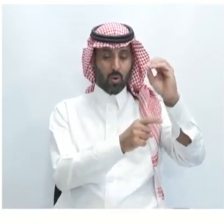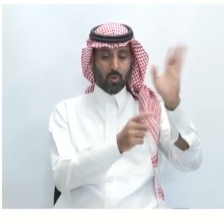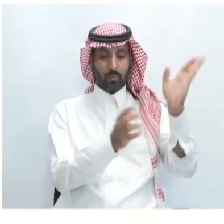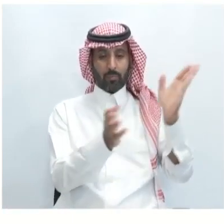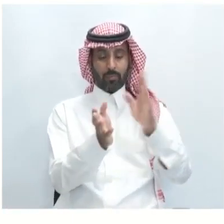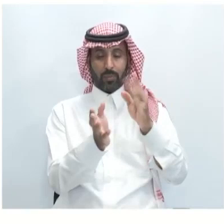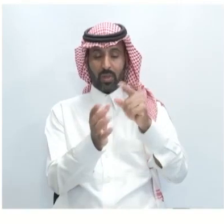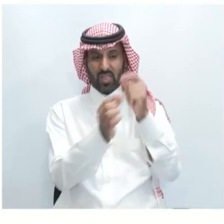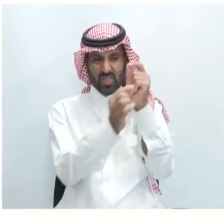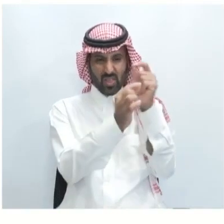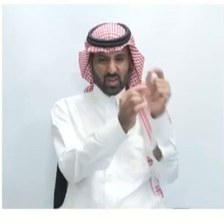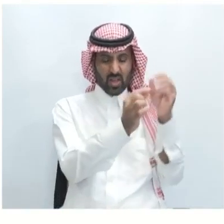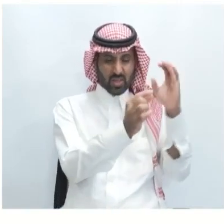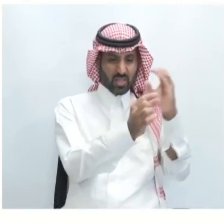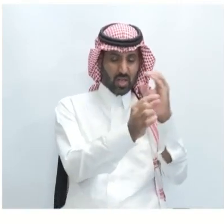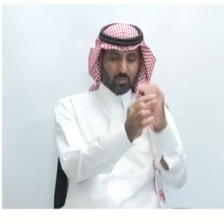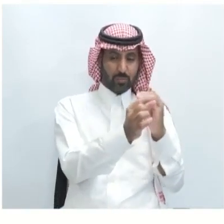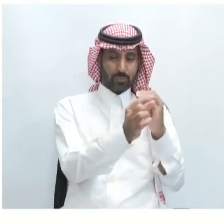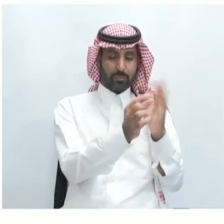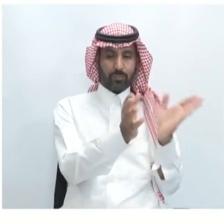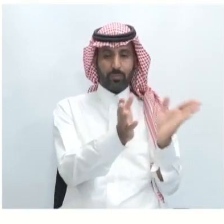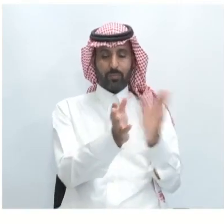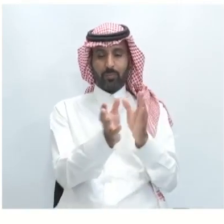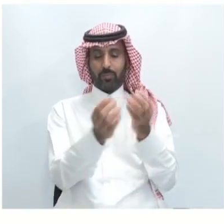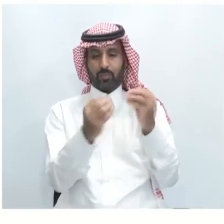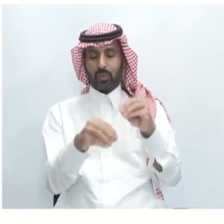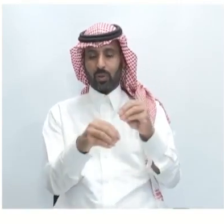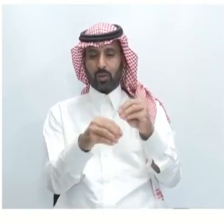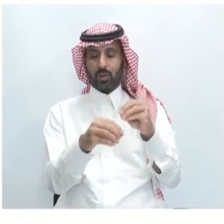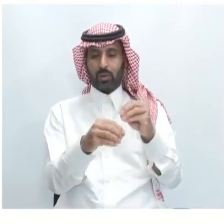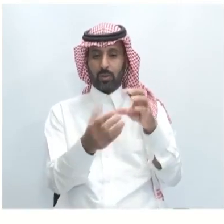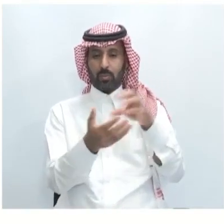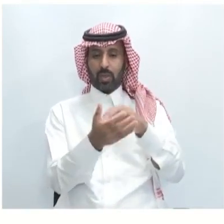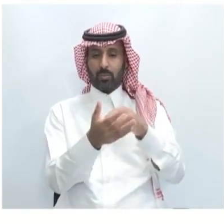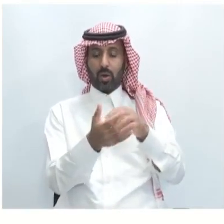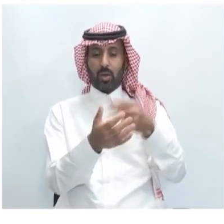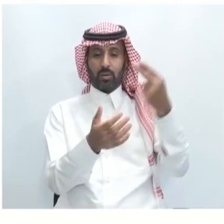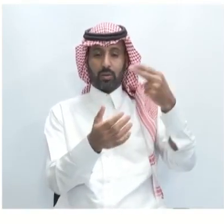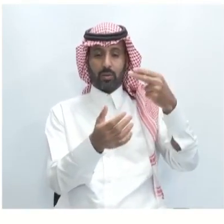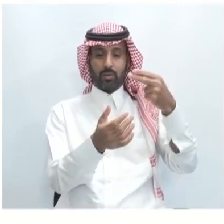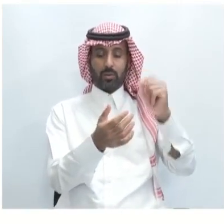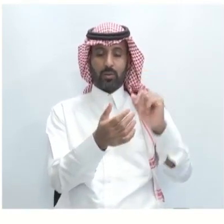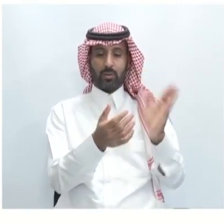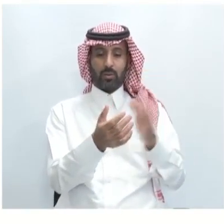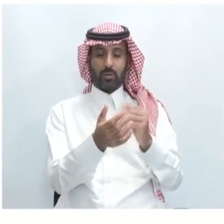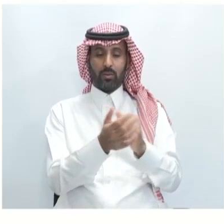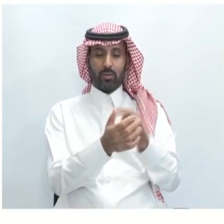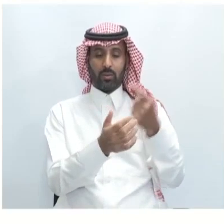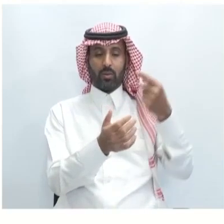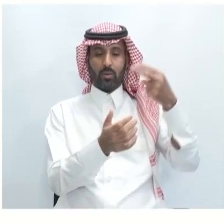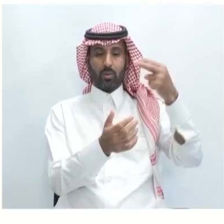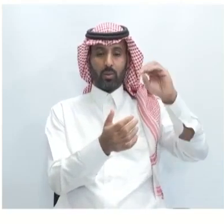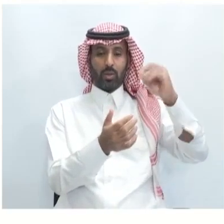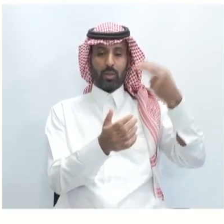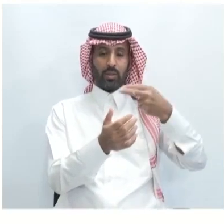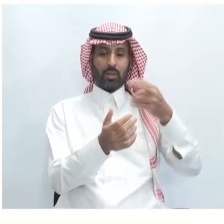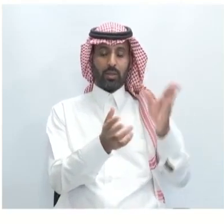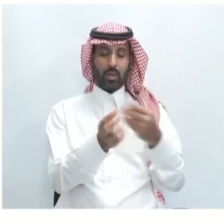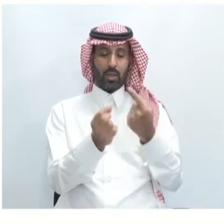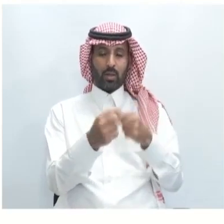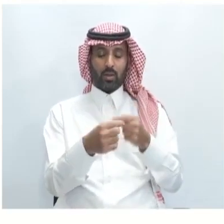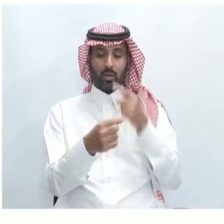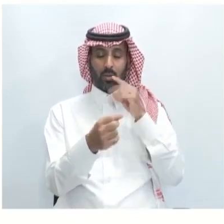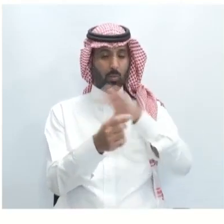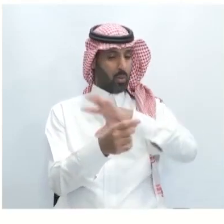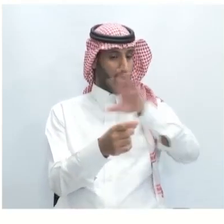احدى ذرات الكربون ايضا تحتوي على مجموعات الهيدروكسيل مجموعه الهيدروكسيل اللي هو الاو اتش على